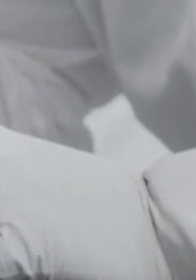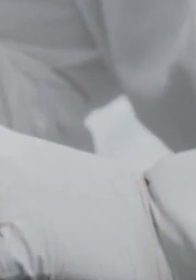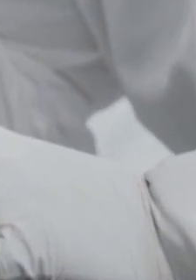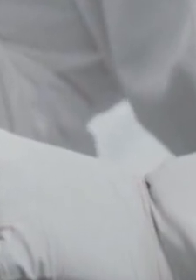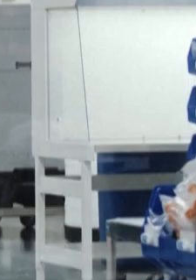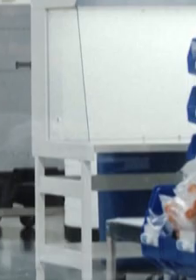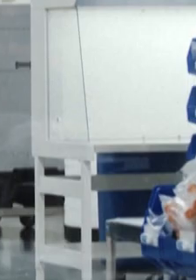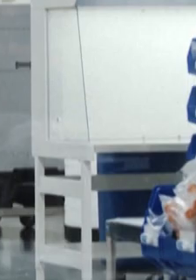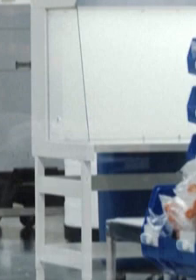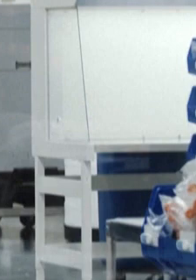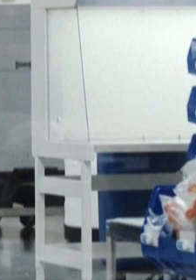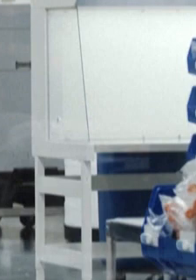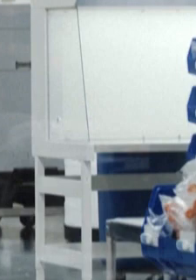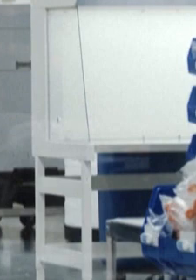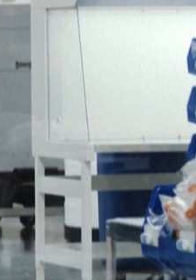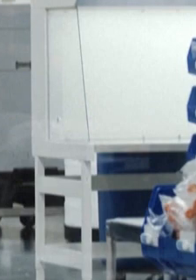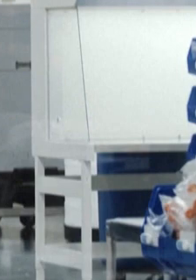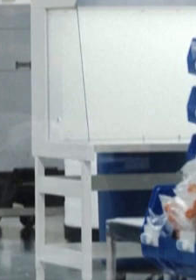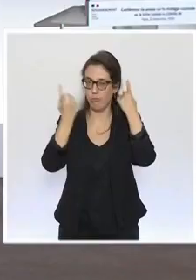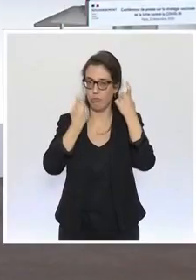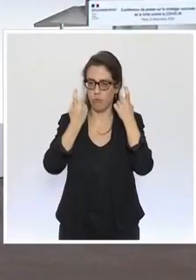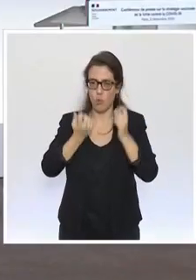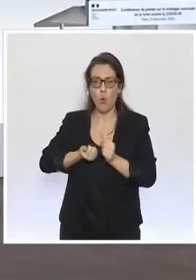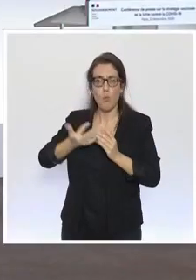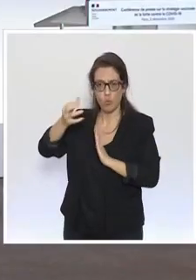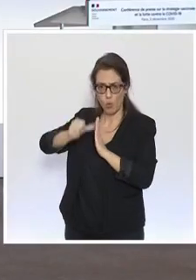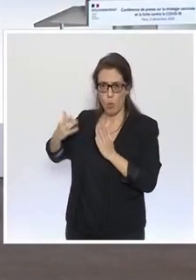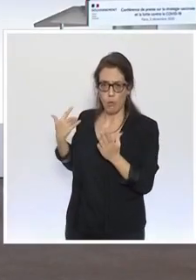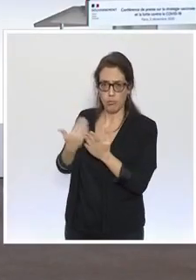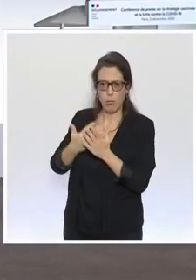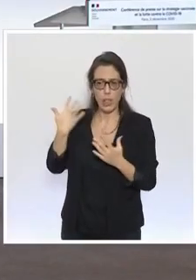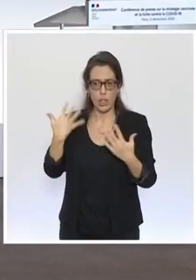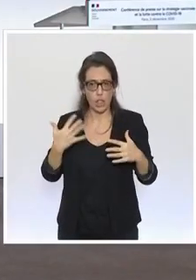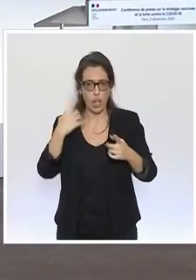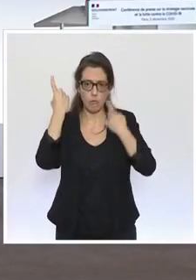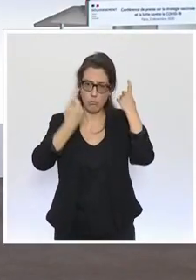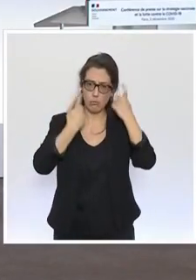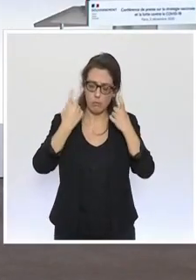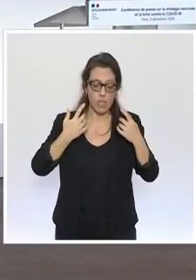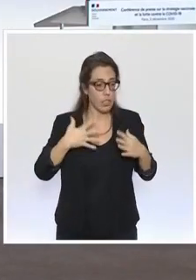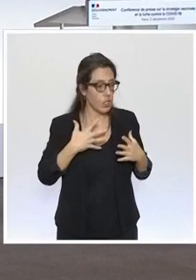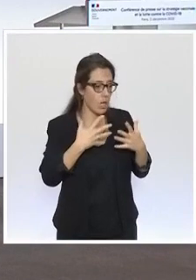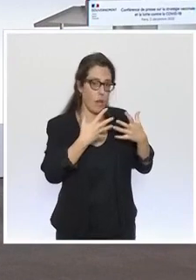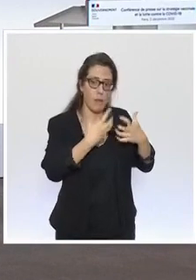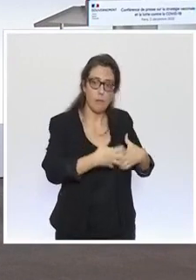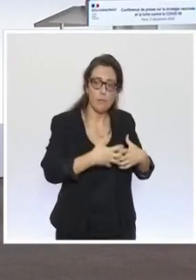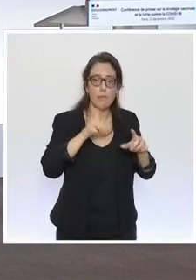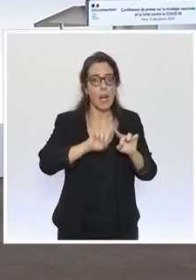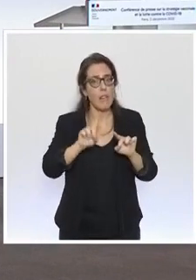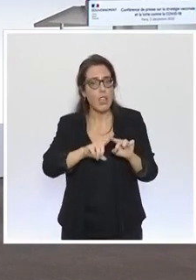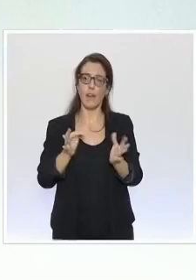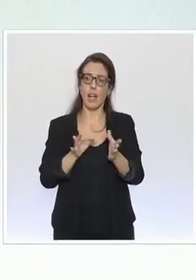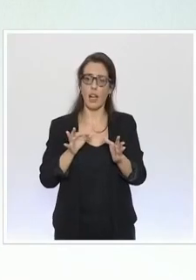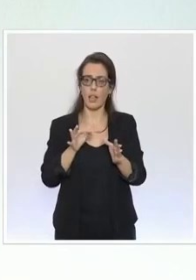françaises ont dévoilé leur stratégie de vaccination. Dès la première phase, qui concernera les EHPAD, la médecine de ville devrait jouer un rôle